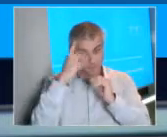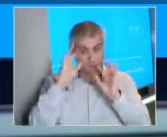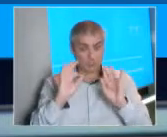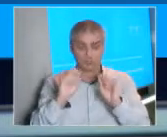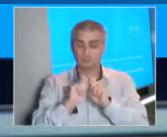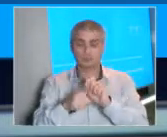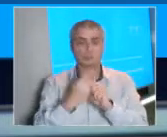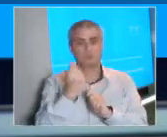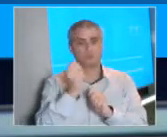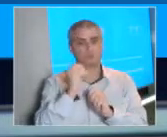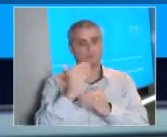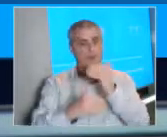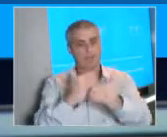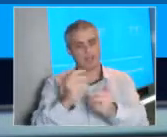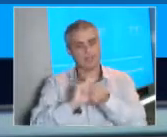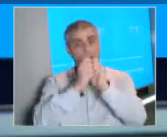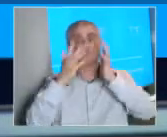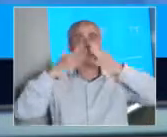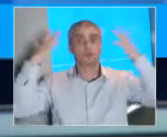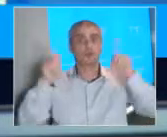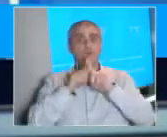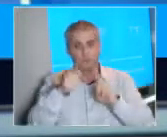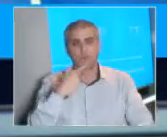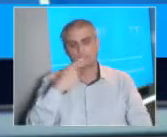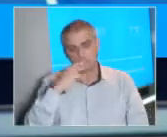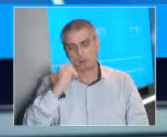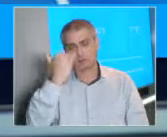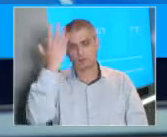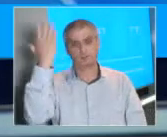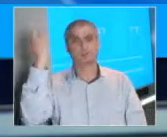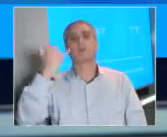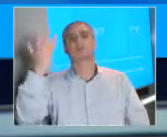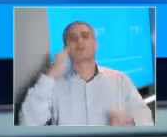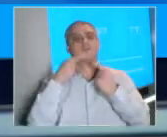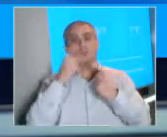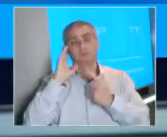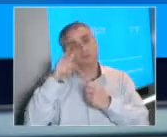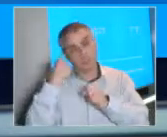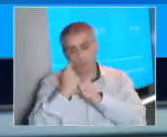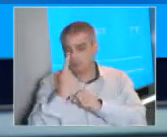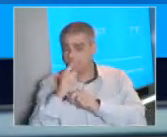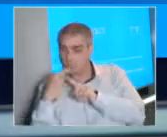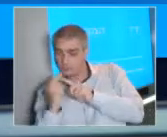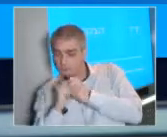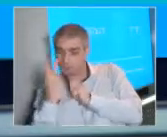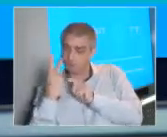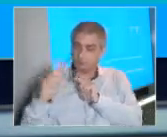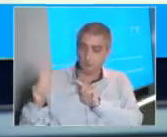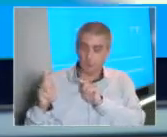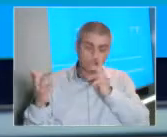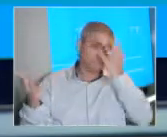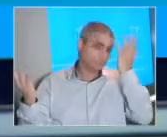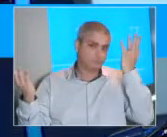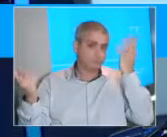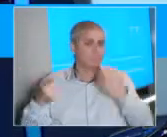שגם משלמים איזשהו סכום כדי לקדם רפורמות דרמטיות כאלה? תמיד אבל השאלה היא בסוף תמיד. עכשיו הוויכוח, אם זה היה צריך להיות 1.5 מיליון ולא 2 מיליון סכום.